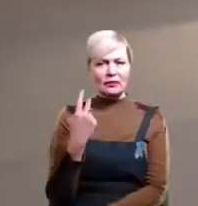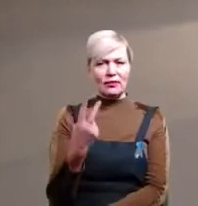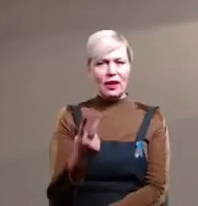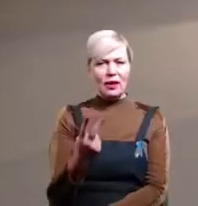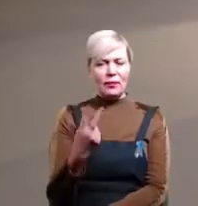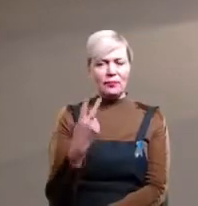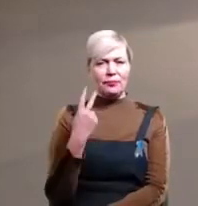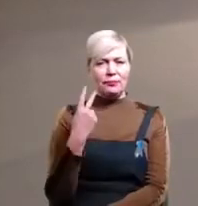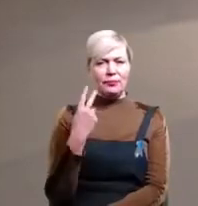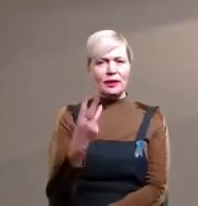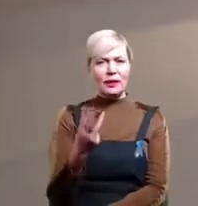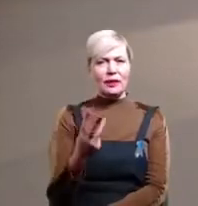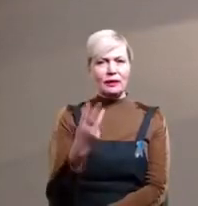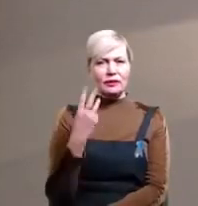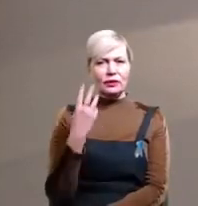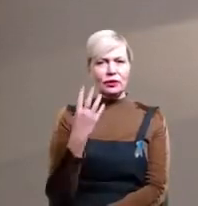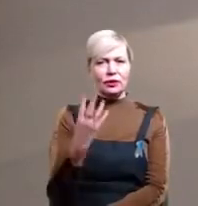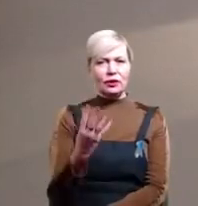Четыре,